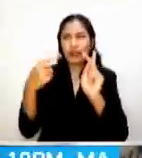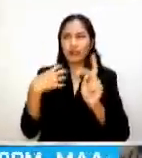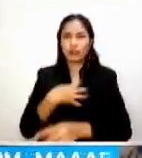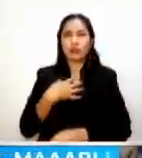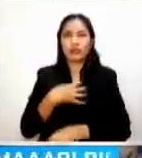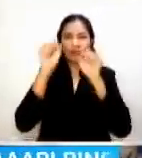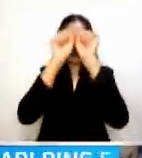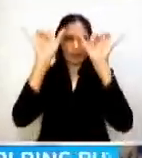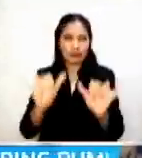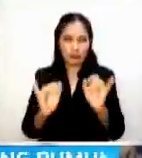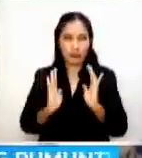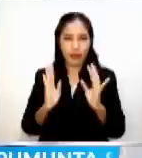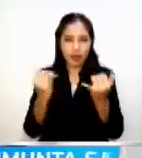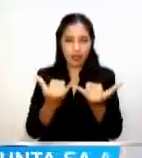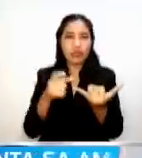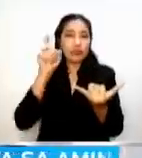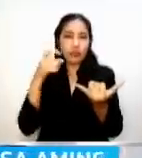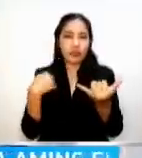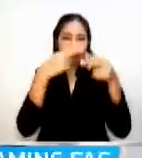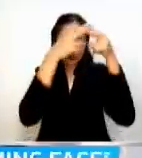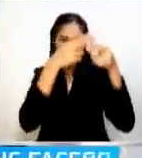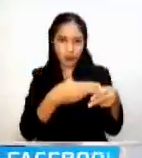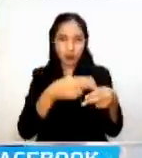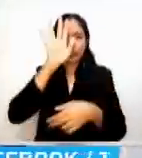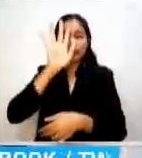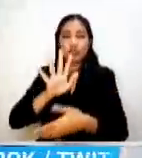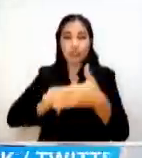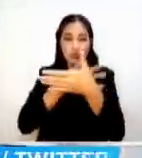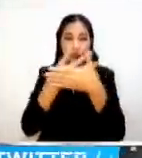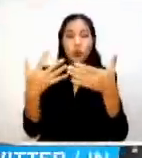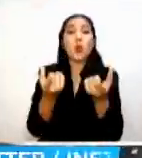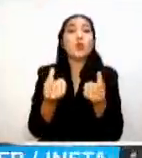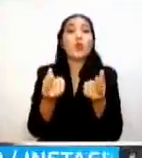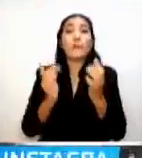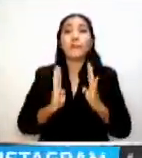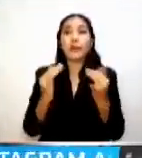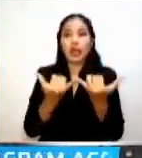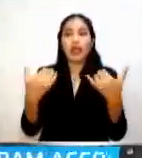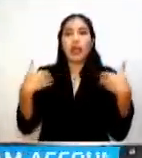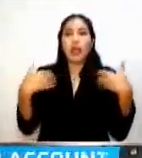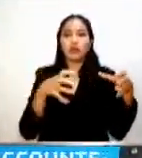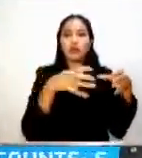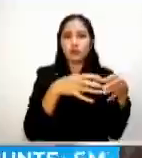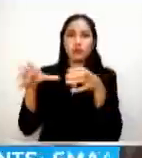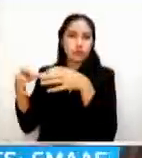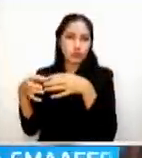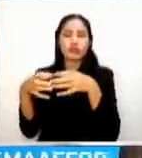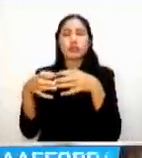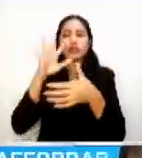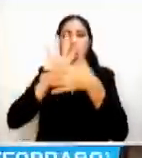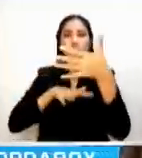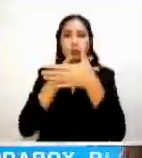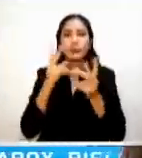ng pangalan at bigyan ito ng schedule, ang ginawa ng barangay per cluster ang in-schedule. Dumagsa tuloy ang mga tao, nagunahan na makasama